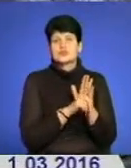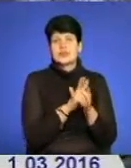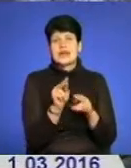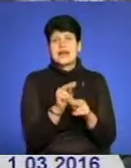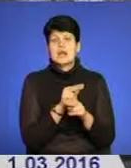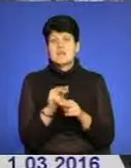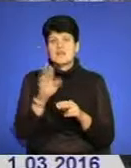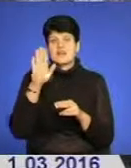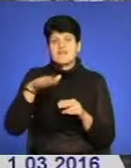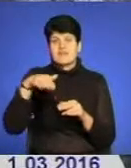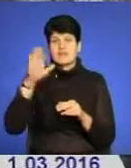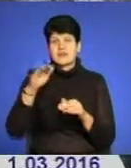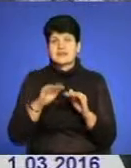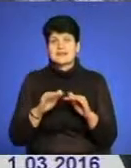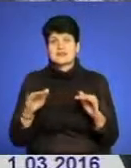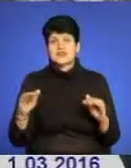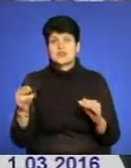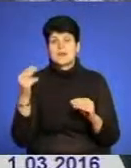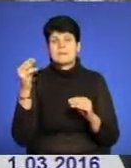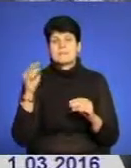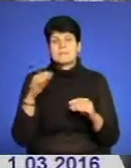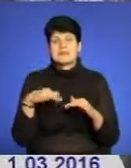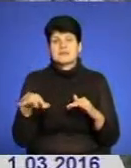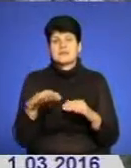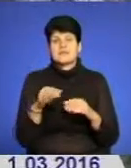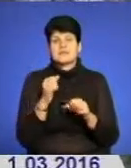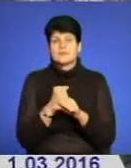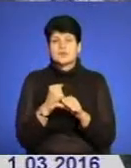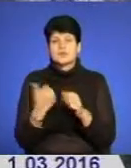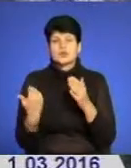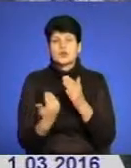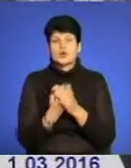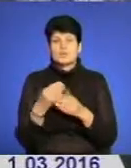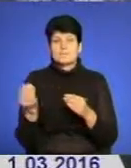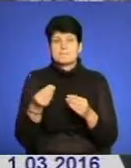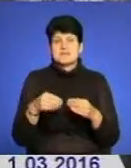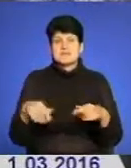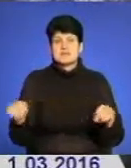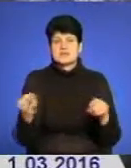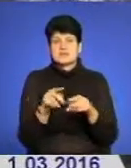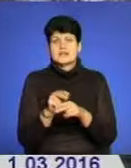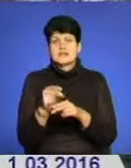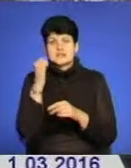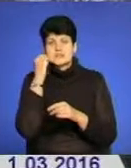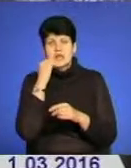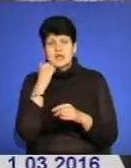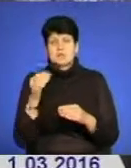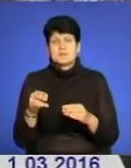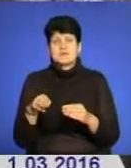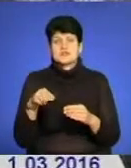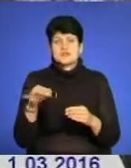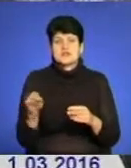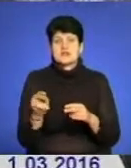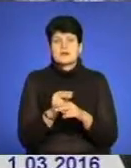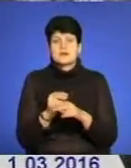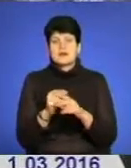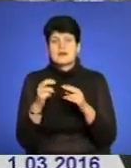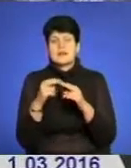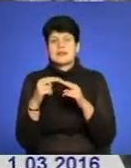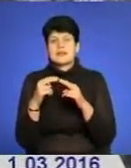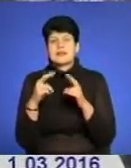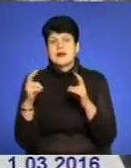ремонт і фарбування дитячих майданчиків, виготовлення нових пісочниць, ремонт старих пісочниць, завезення піску, ремонт лавочок відпочинку, які стоять